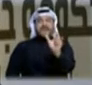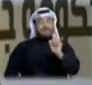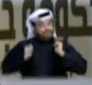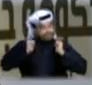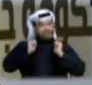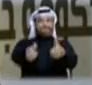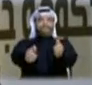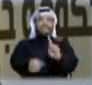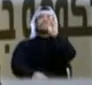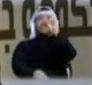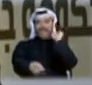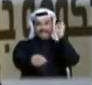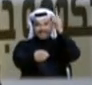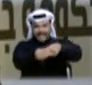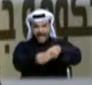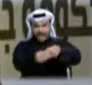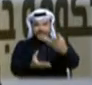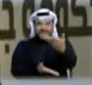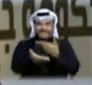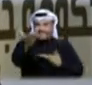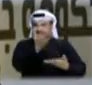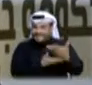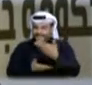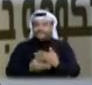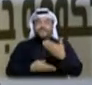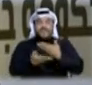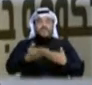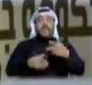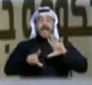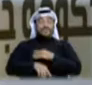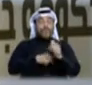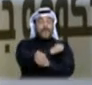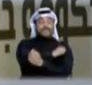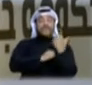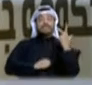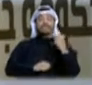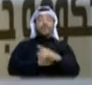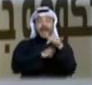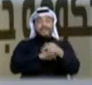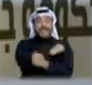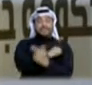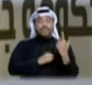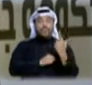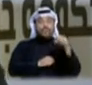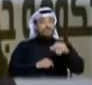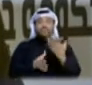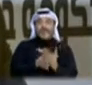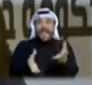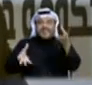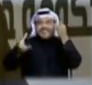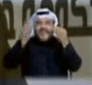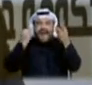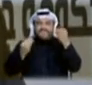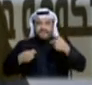انطلاق أساسية بالتعامل في هذه المجالات، وكذلك إقامة الأسبوع الثقافي القرغيزستاني في دولة الكويت نعتبره